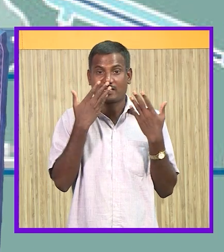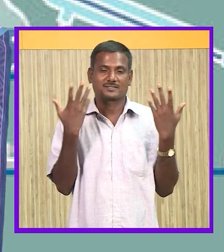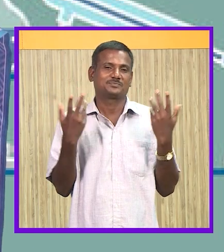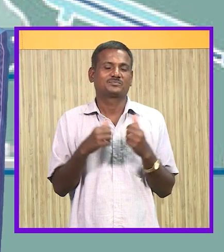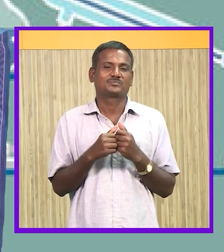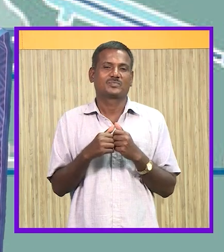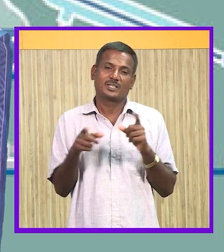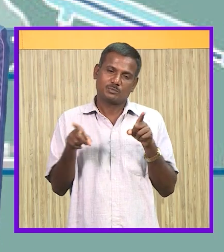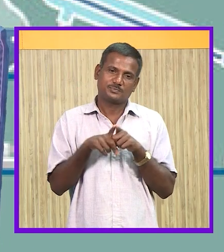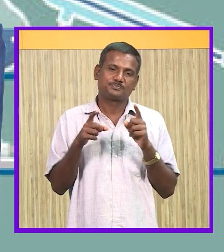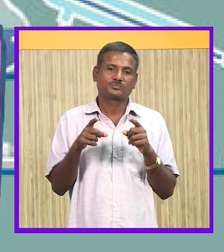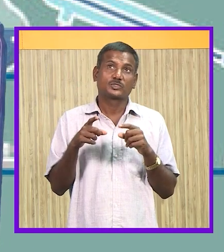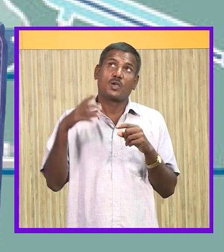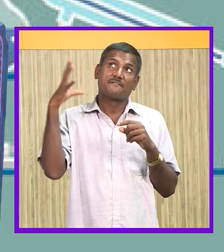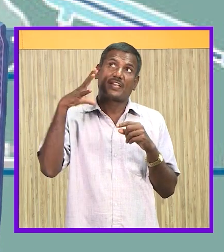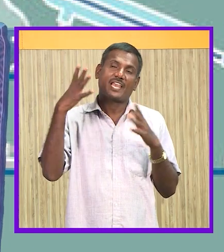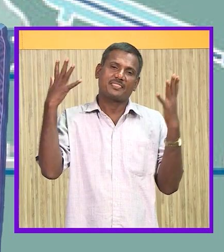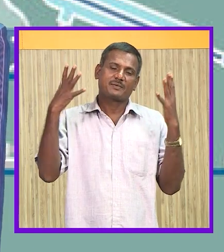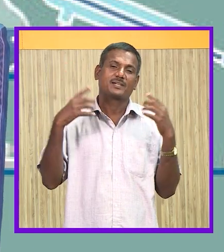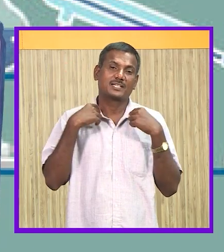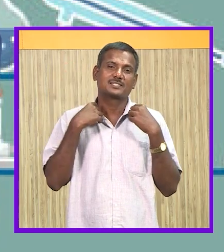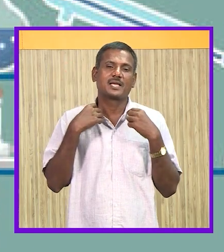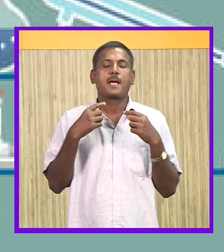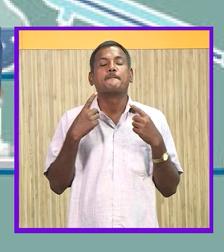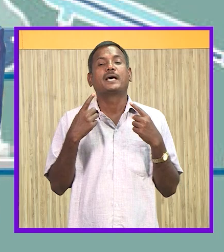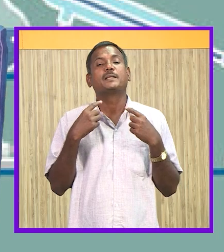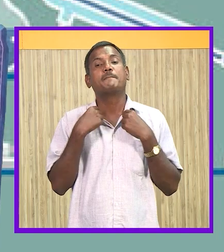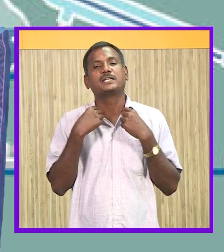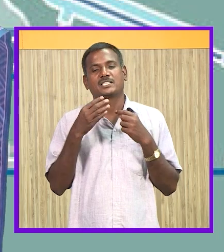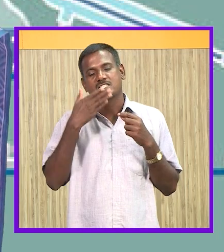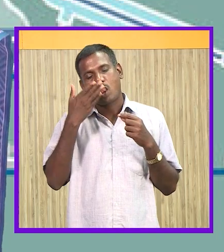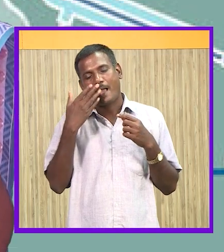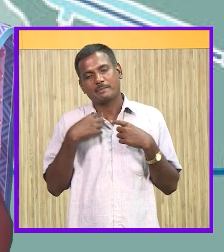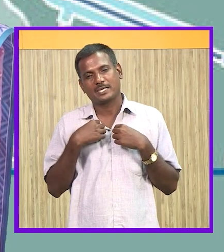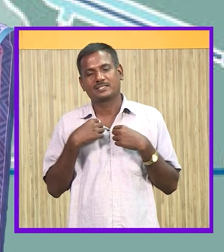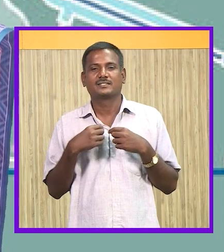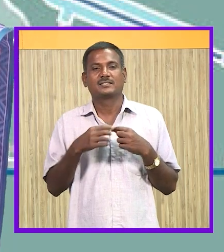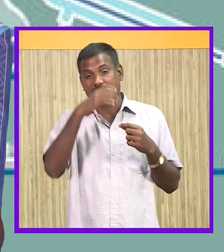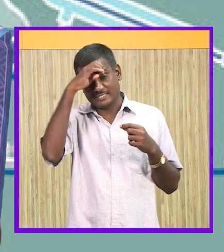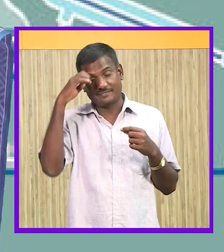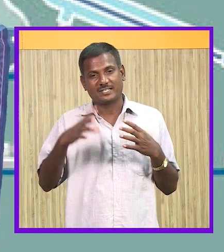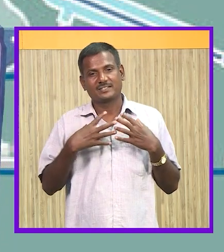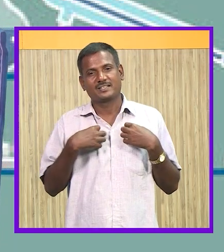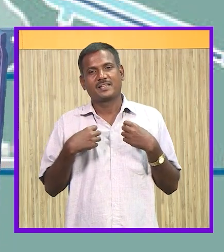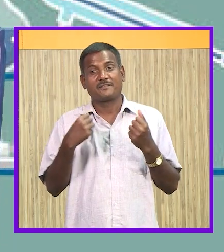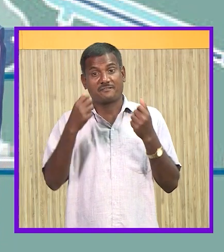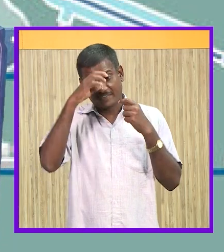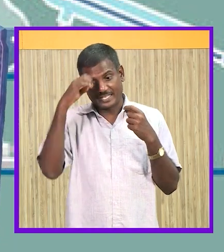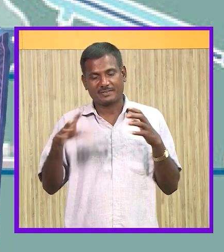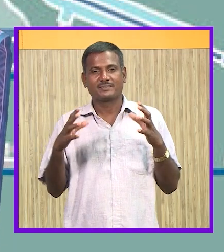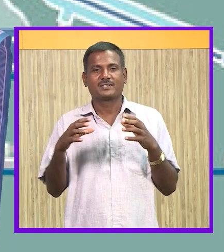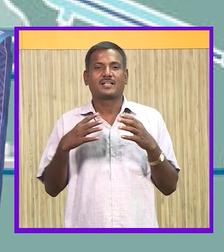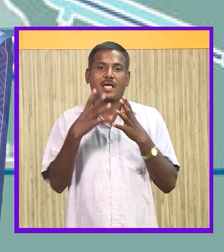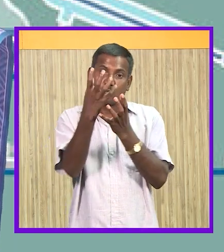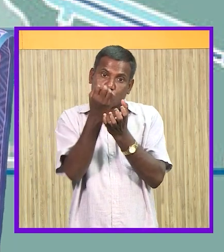முடியாது. இதே போலவே கோடை காலத்துல என்ன ட்ரெஸ் போடுவோம், பருத்தியால் ஆன ட்ரெஸ் போடுவோம் இல்லையா? கோடை காலத்துல நமக்கு நல்ல வியர்வை வரும்,